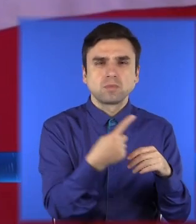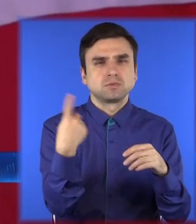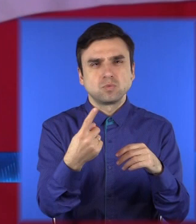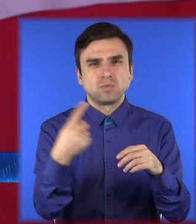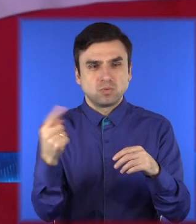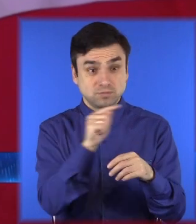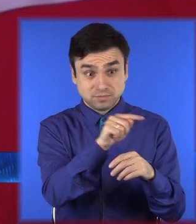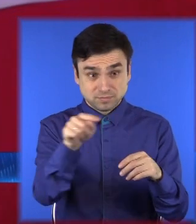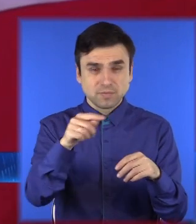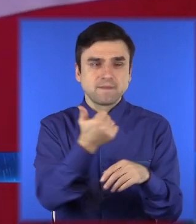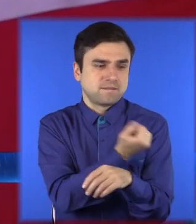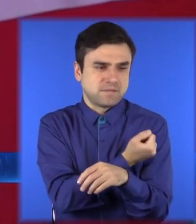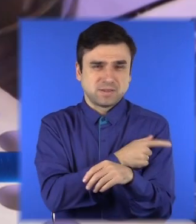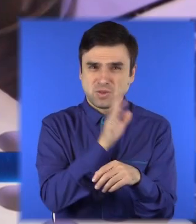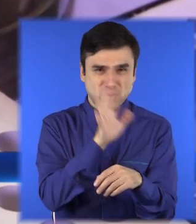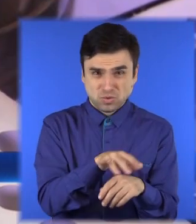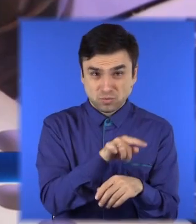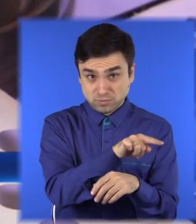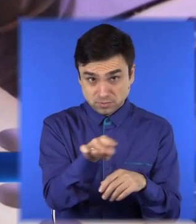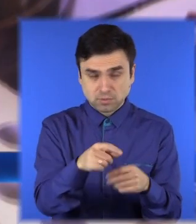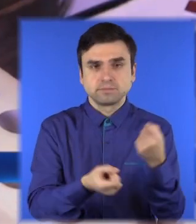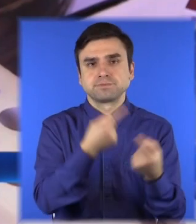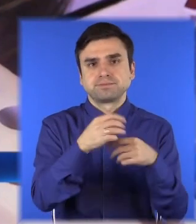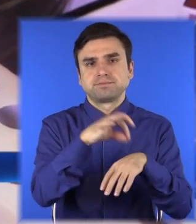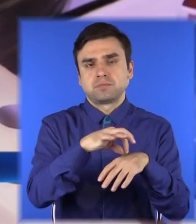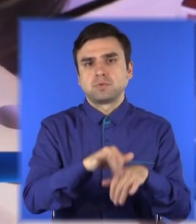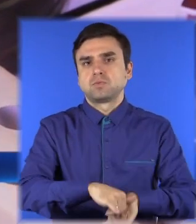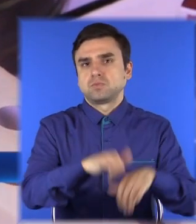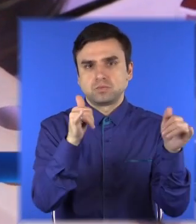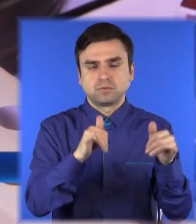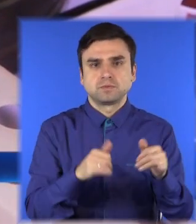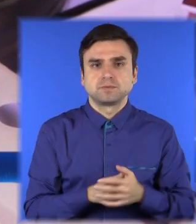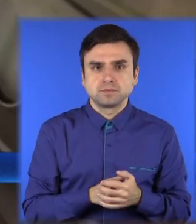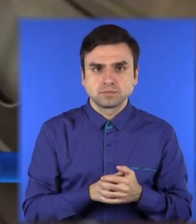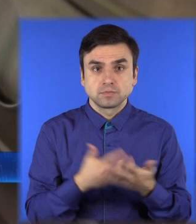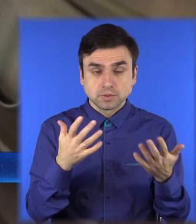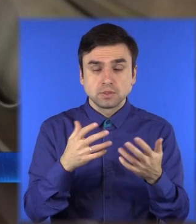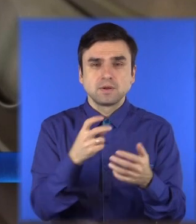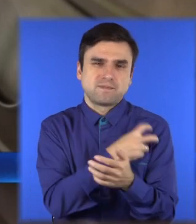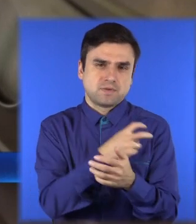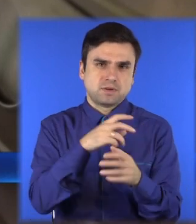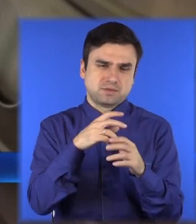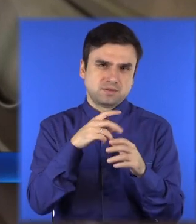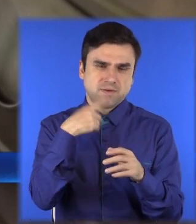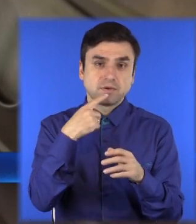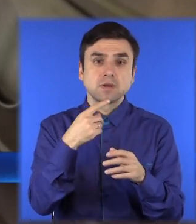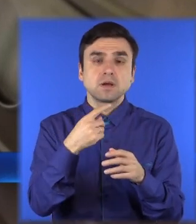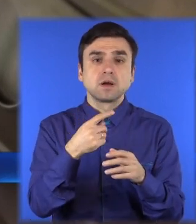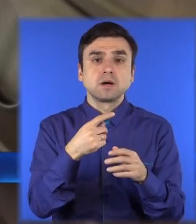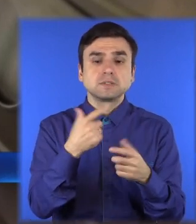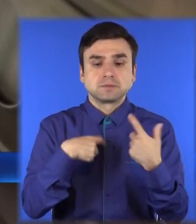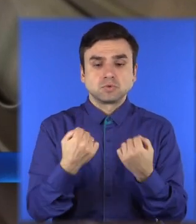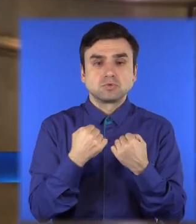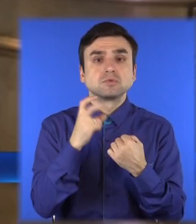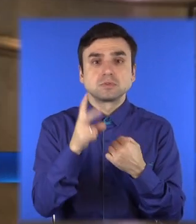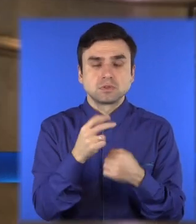плановою вакцинацією найменший. У міністерстві запевняють, щеплення – єдиний надійний спосіб захисту від кору, навіть якщо у